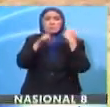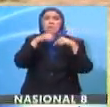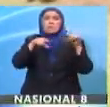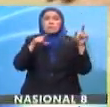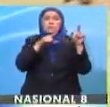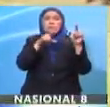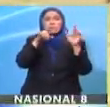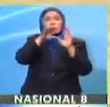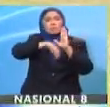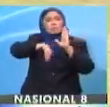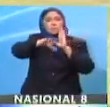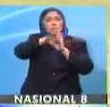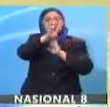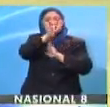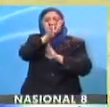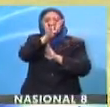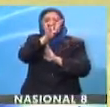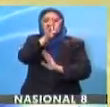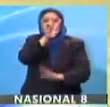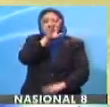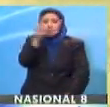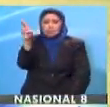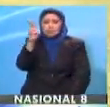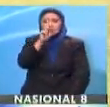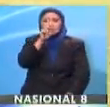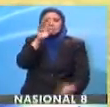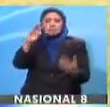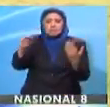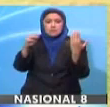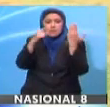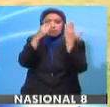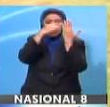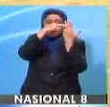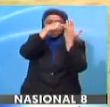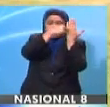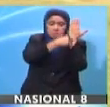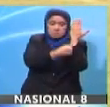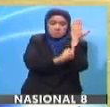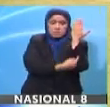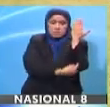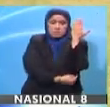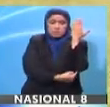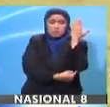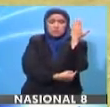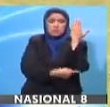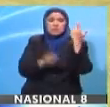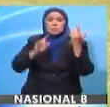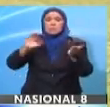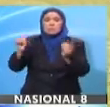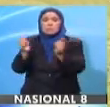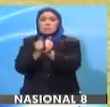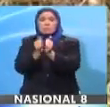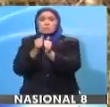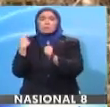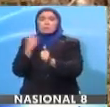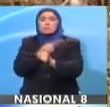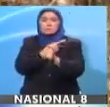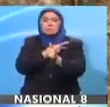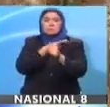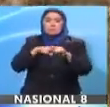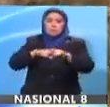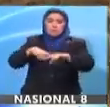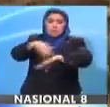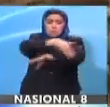KM jadi dalam keadaan seikian dia lebih mudah dikawal Kalau dibanding dengan kita border yang begitu panjang